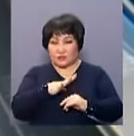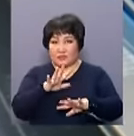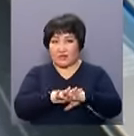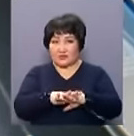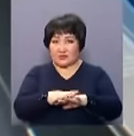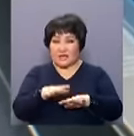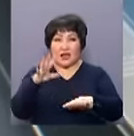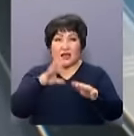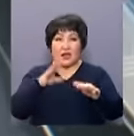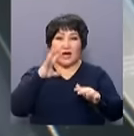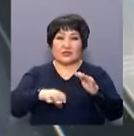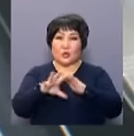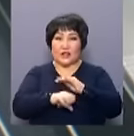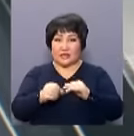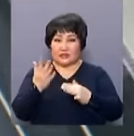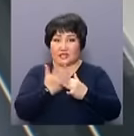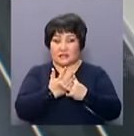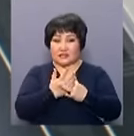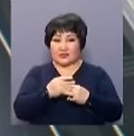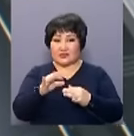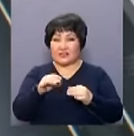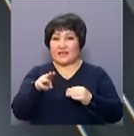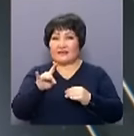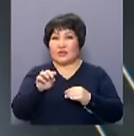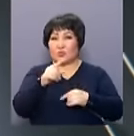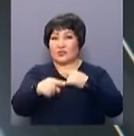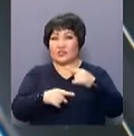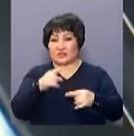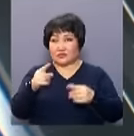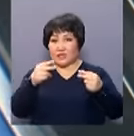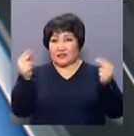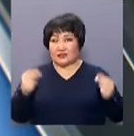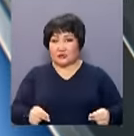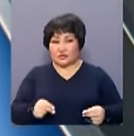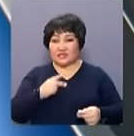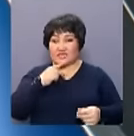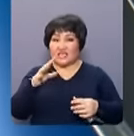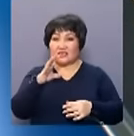жартысын саяси қалам Трибуна газеті арқылы жымқырып отырған деген айып тағылып отыр.